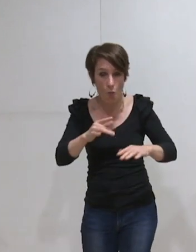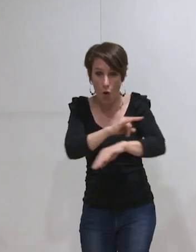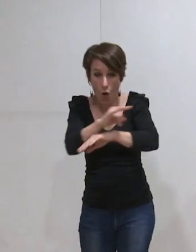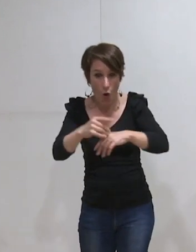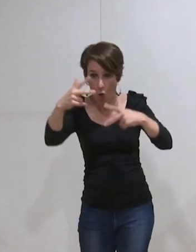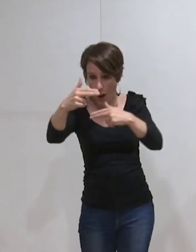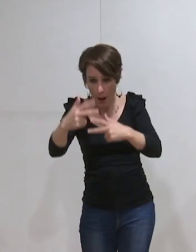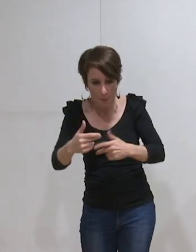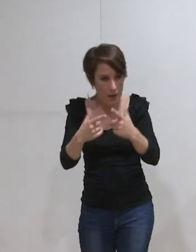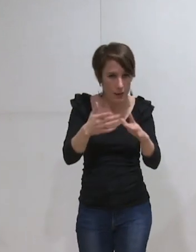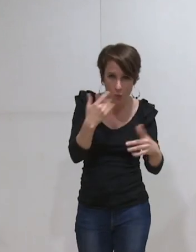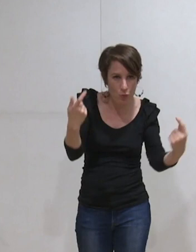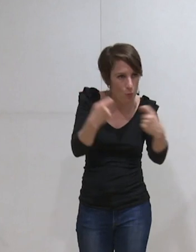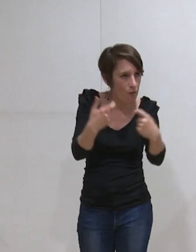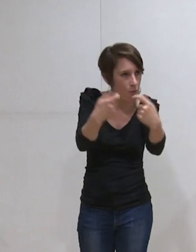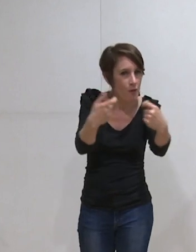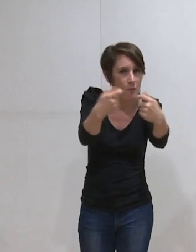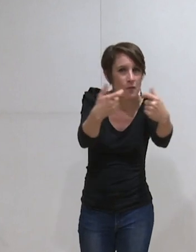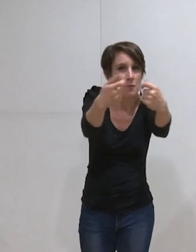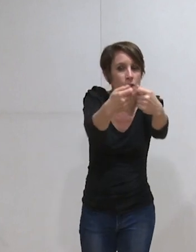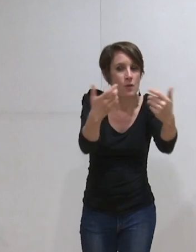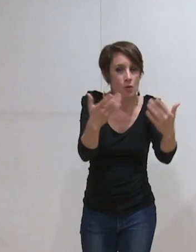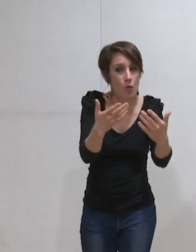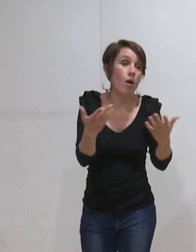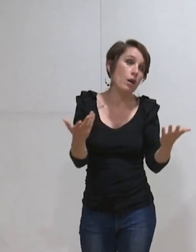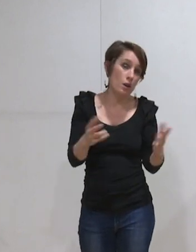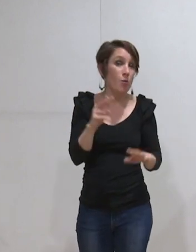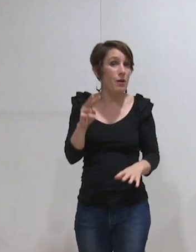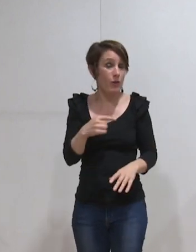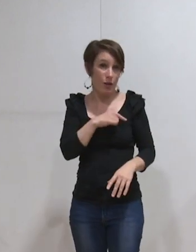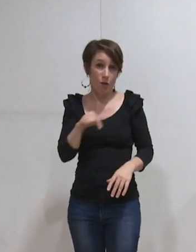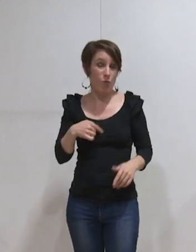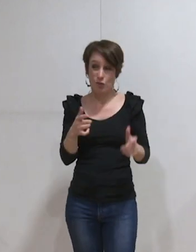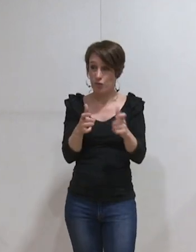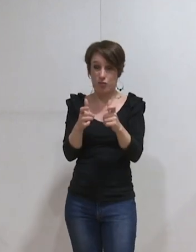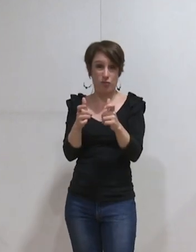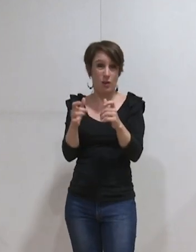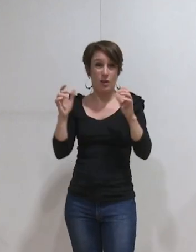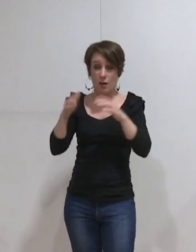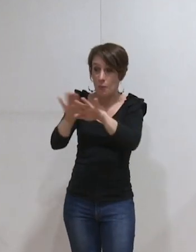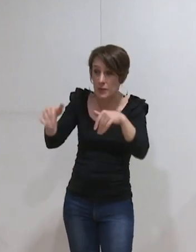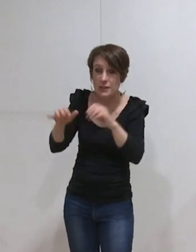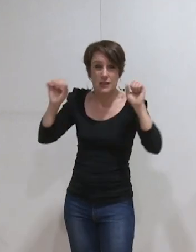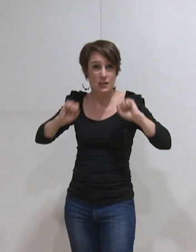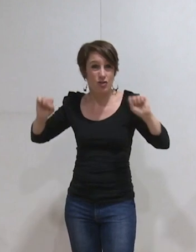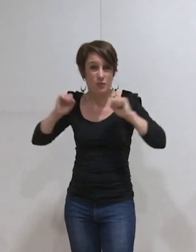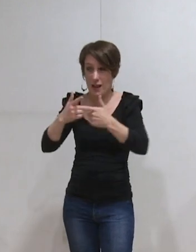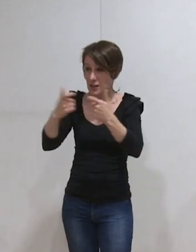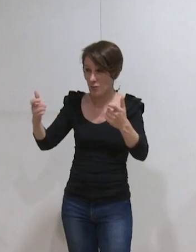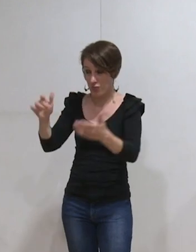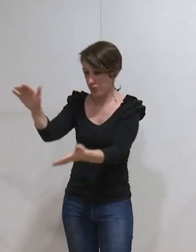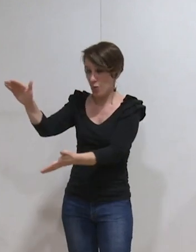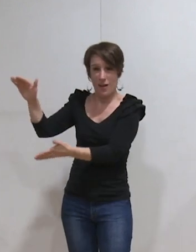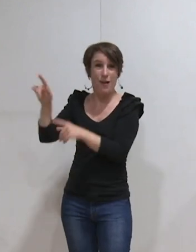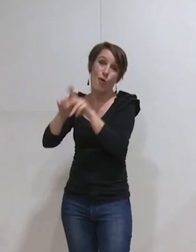les équipement que nous avons hérité malheureusement qui sont en mauvais état et donc vu le budget